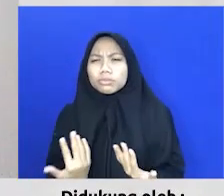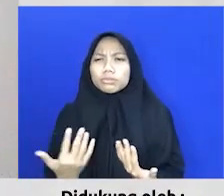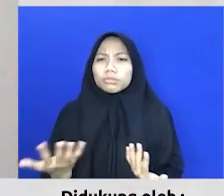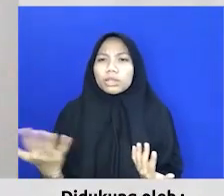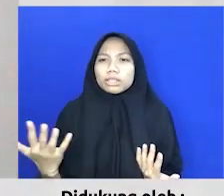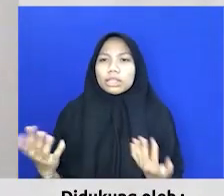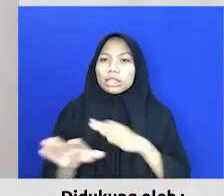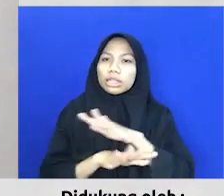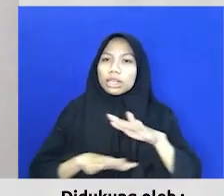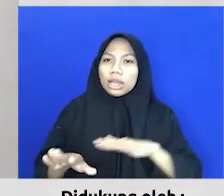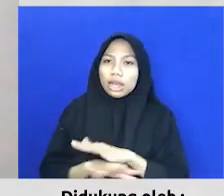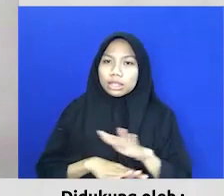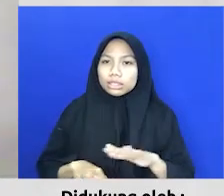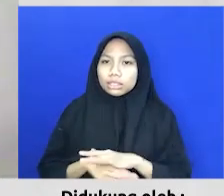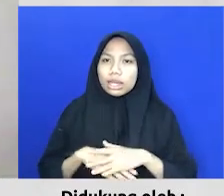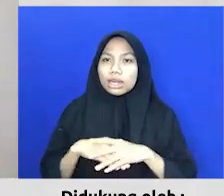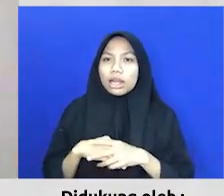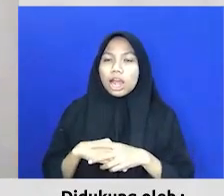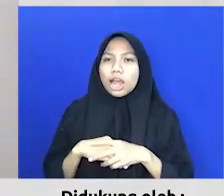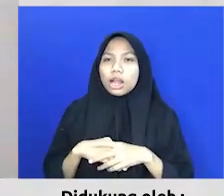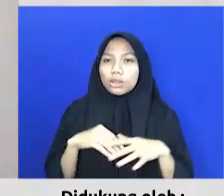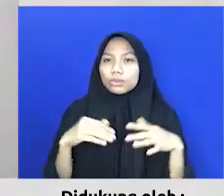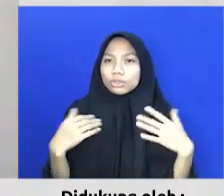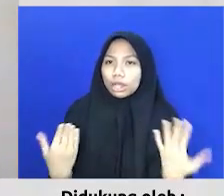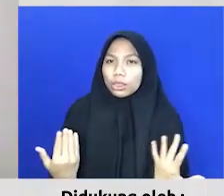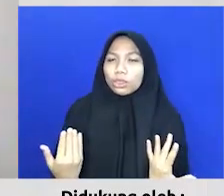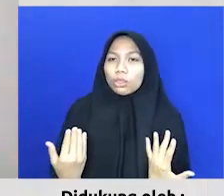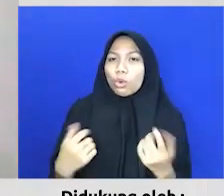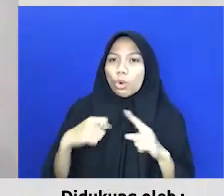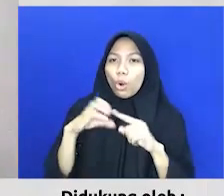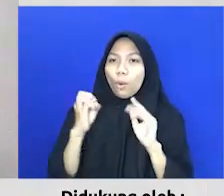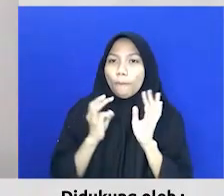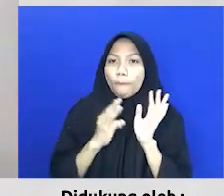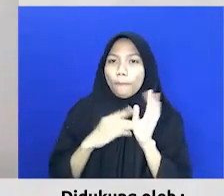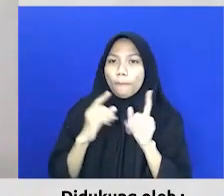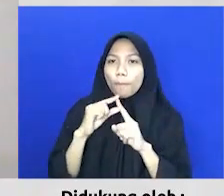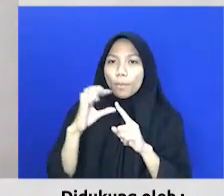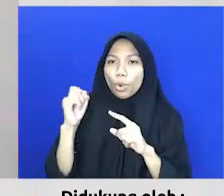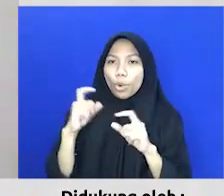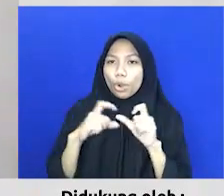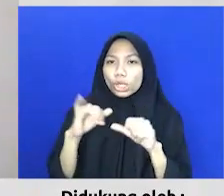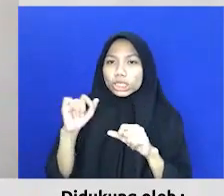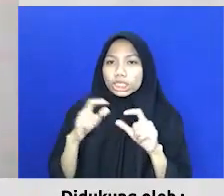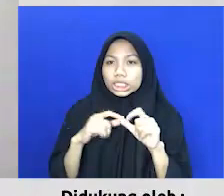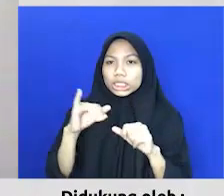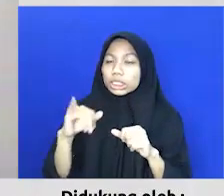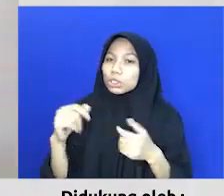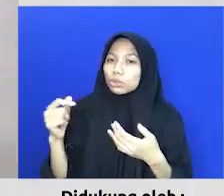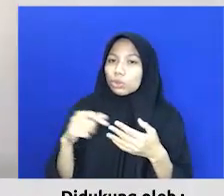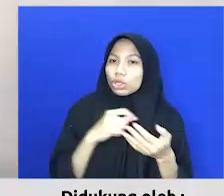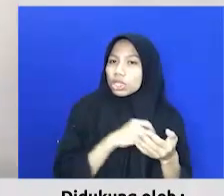paham terhadap mediumnya gitu ya. bahwa film adalah medium